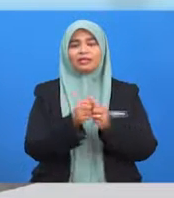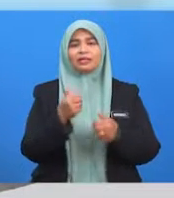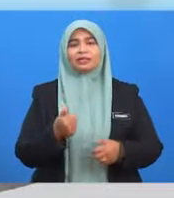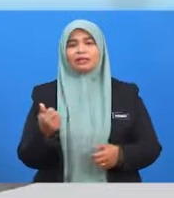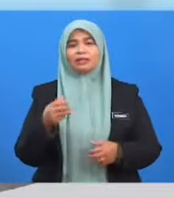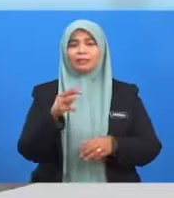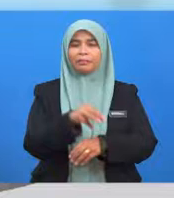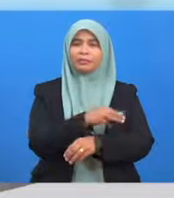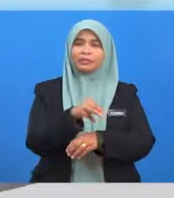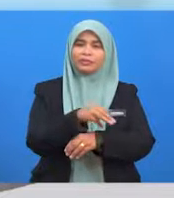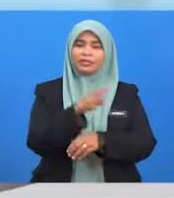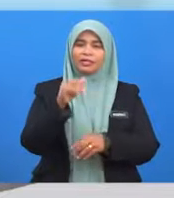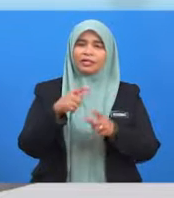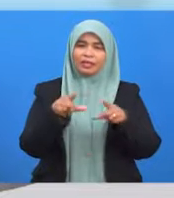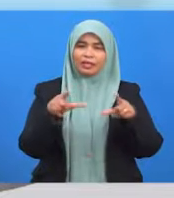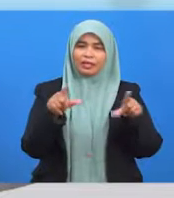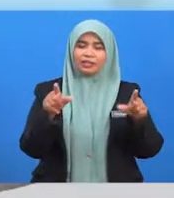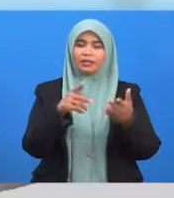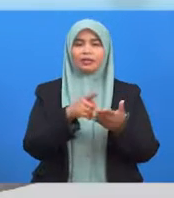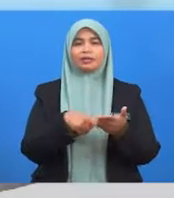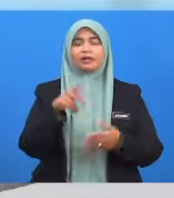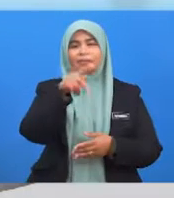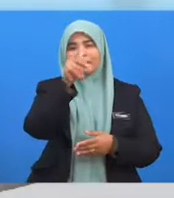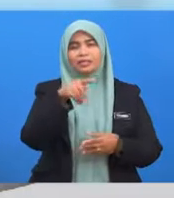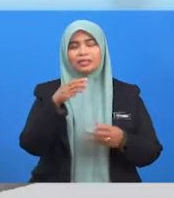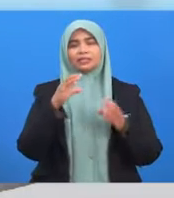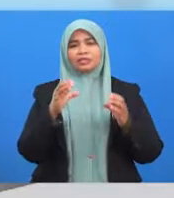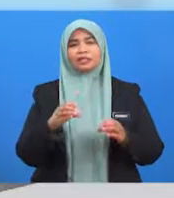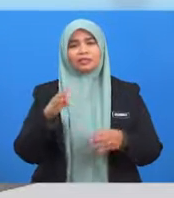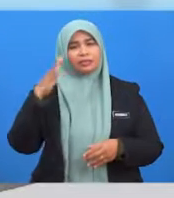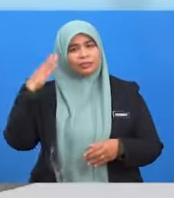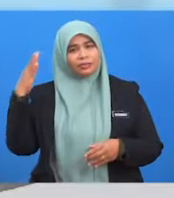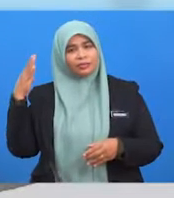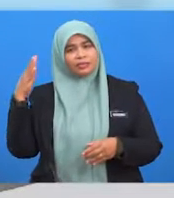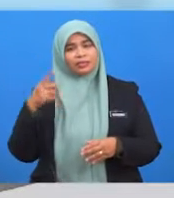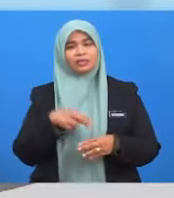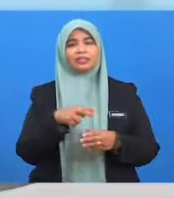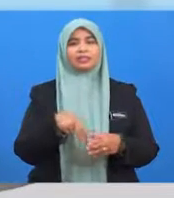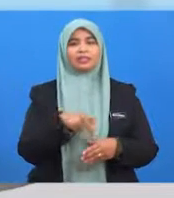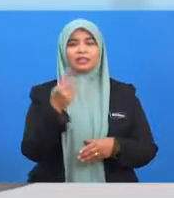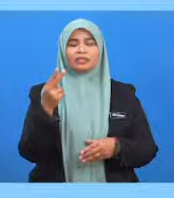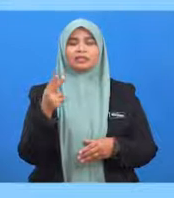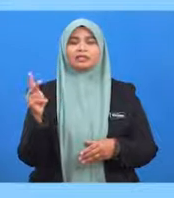lain? Apakah cara bunyi dihasilkan? Mari kita lihat bersama.